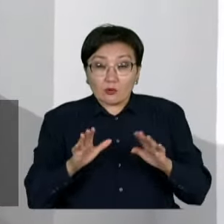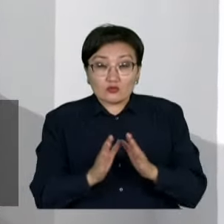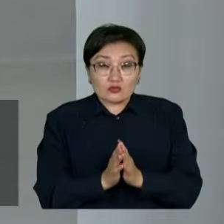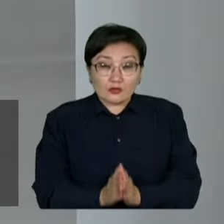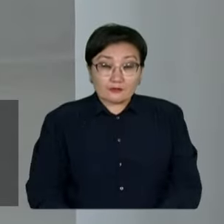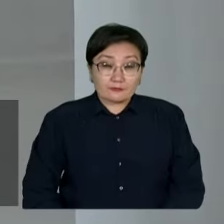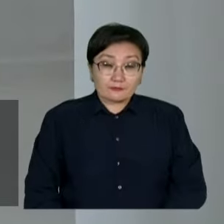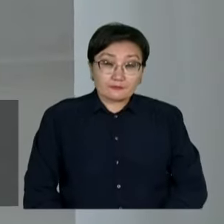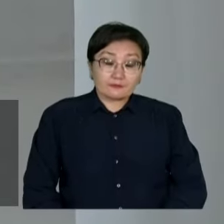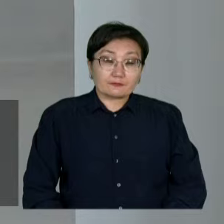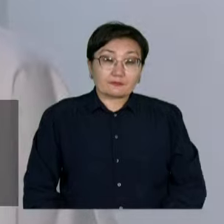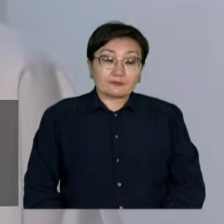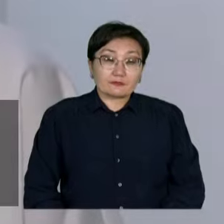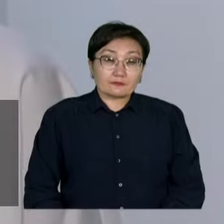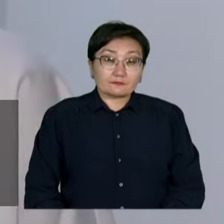шақырды.